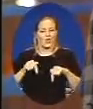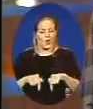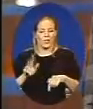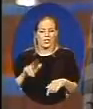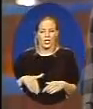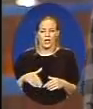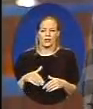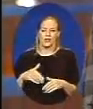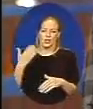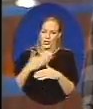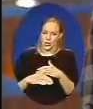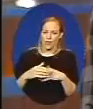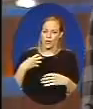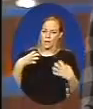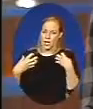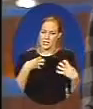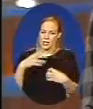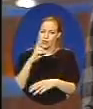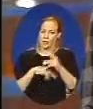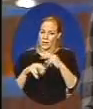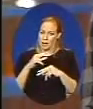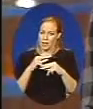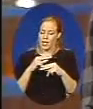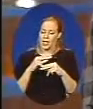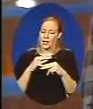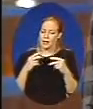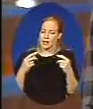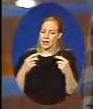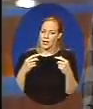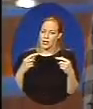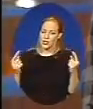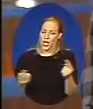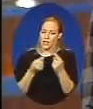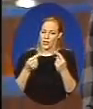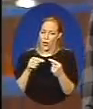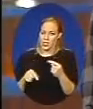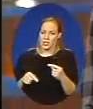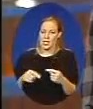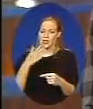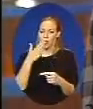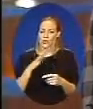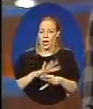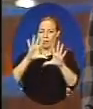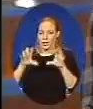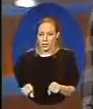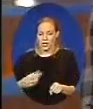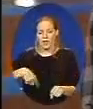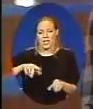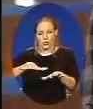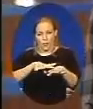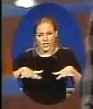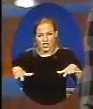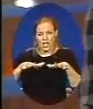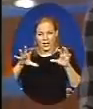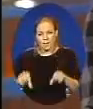אומרת, יש אפילוג במחזה שמדבר על העובדה ש... בסופו של דבר, כל ירושלים נכבשה, ואנחנו גם בשטחים